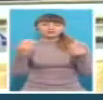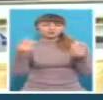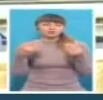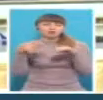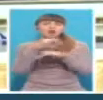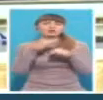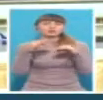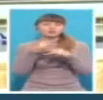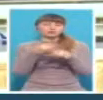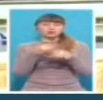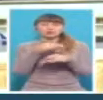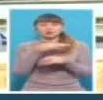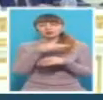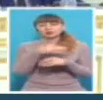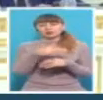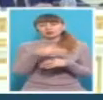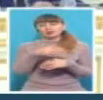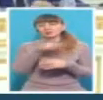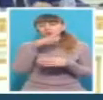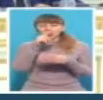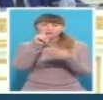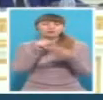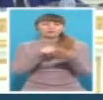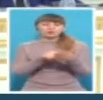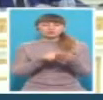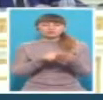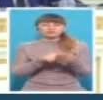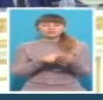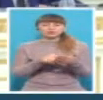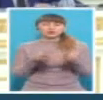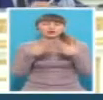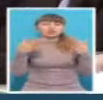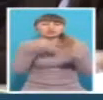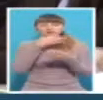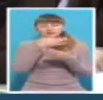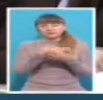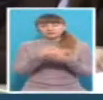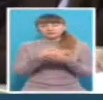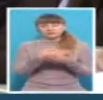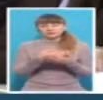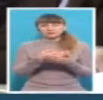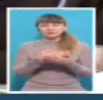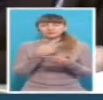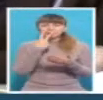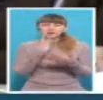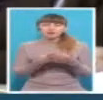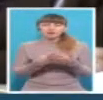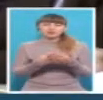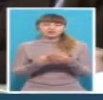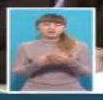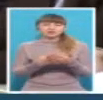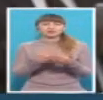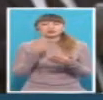ауқымды, ең бастысы тиянақтылық пен жауапкершілікті қажет етеді. Алайда партиялық тәртіпті бұзғандар да бар, оларға қатысты